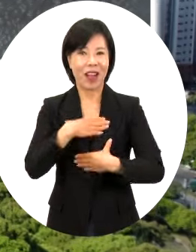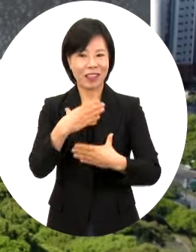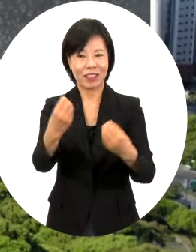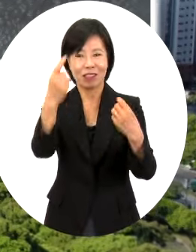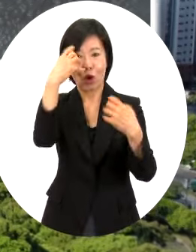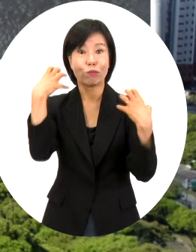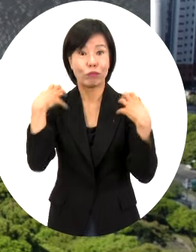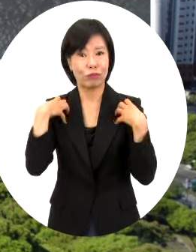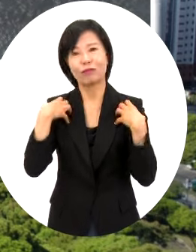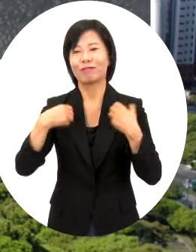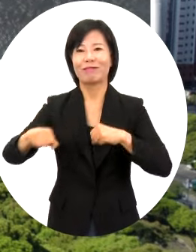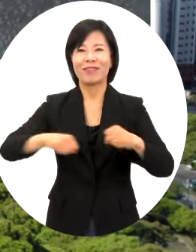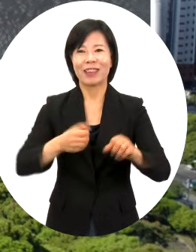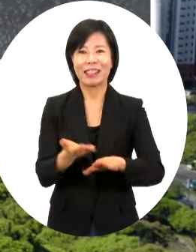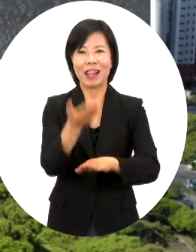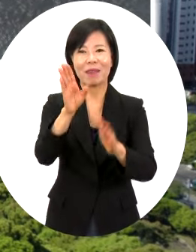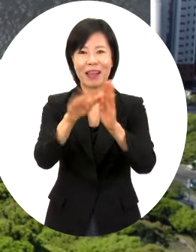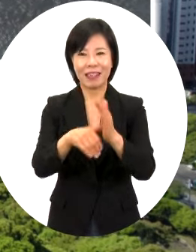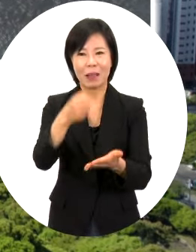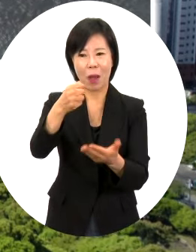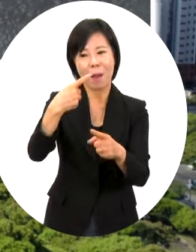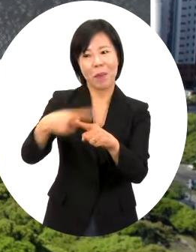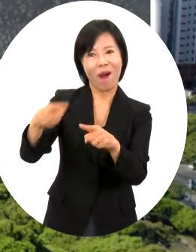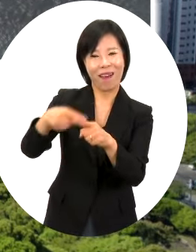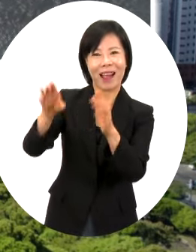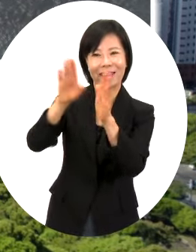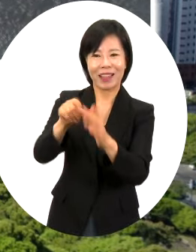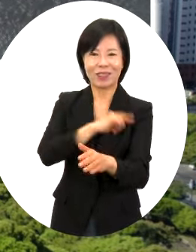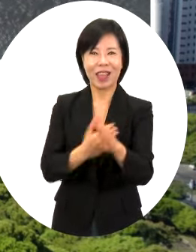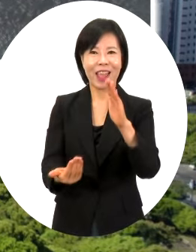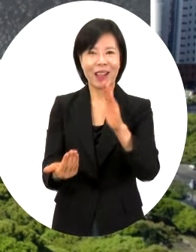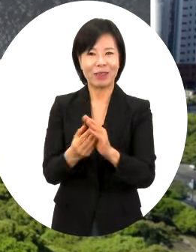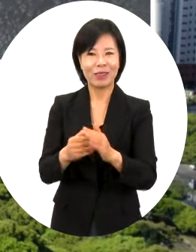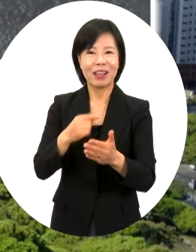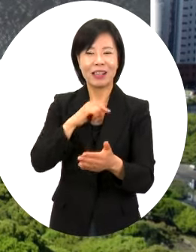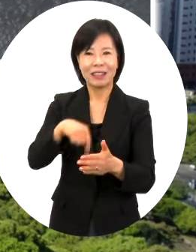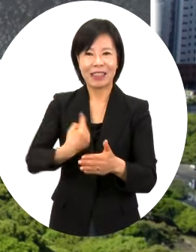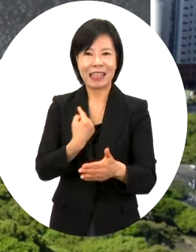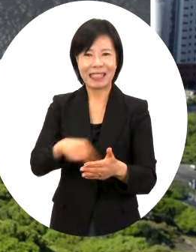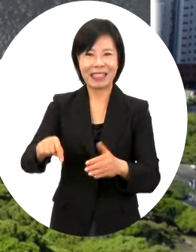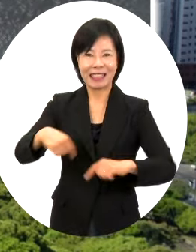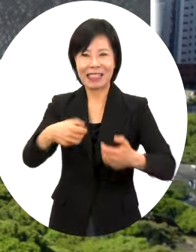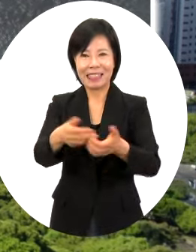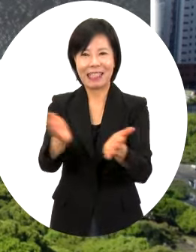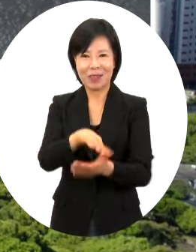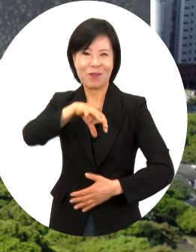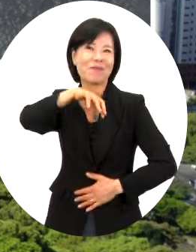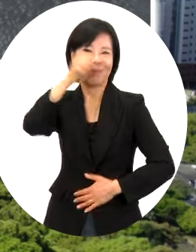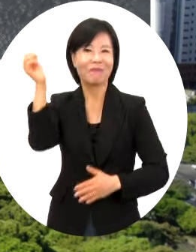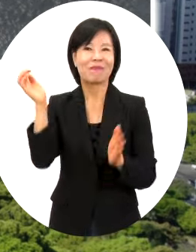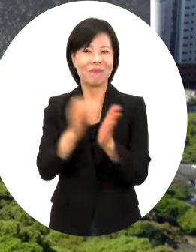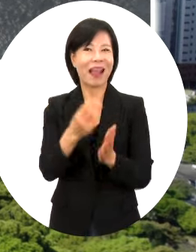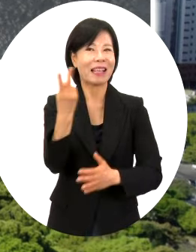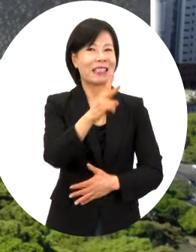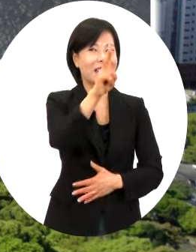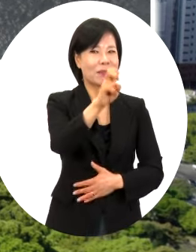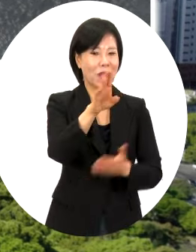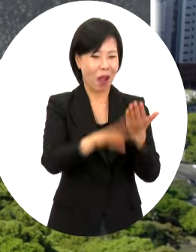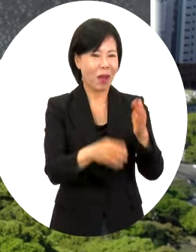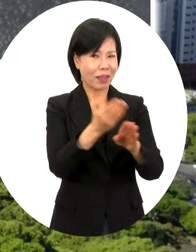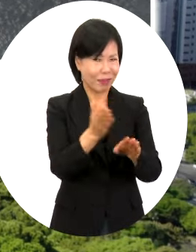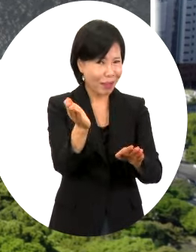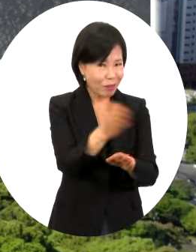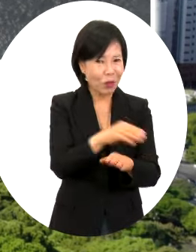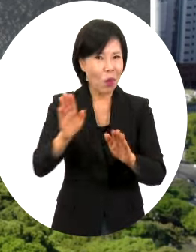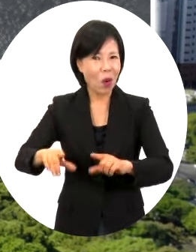제주도가 행정안전부 주관 상반기 지방재정평가에서 최우수 자치단체로 선정됐습니다.